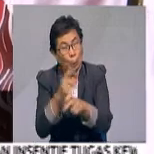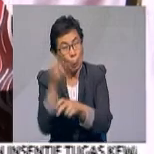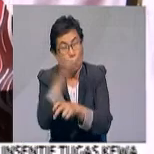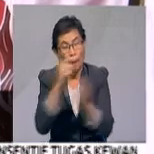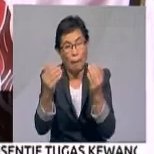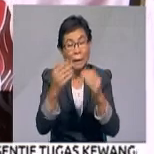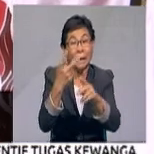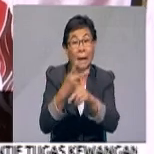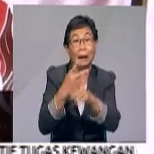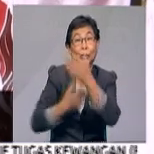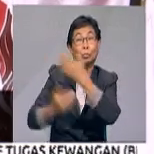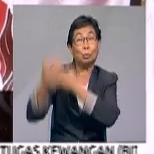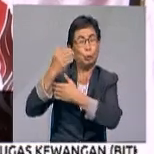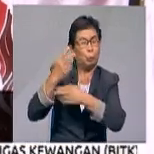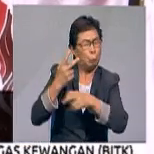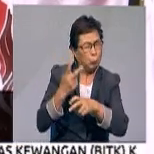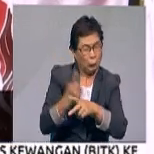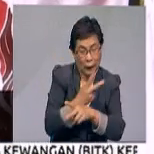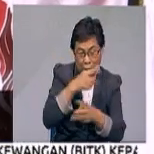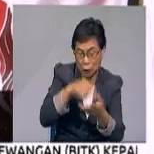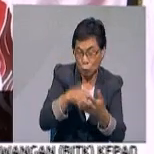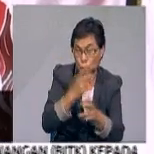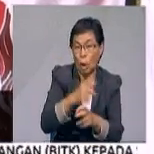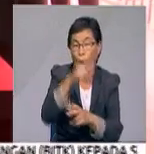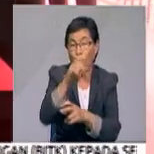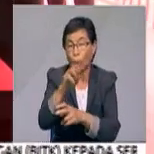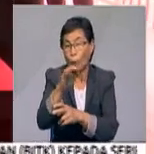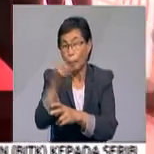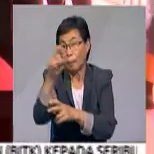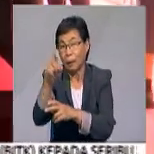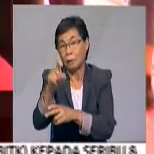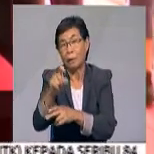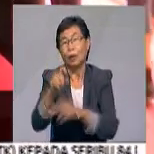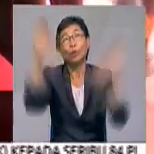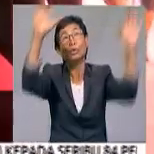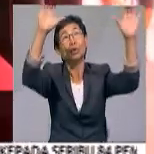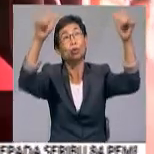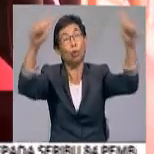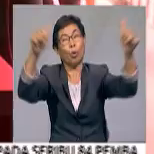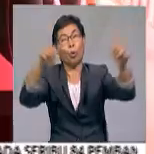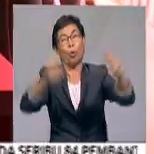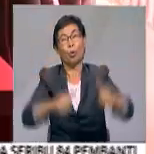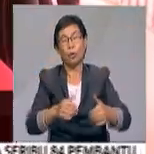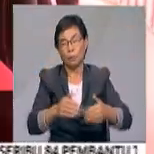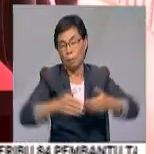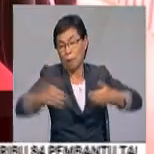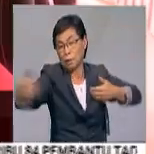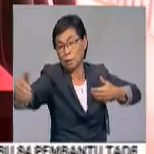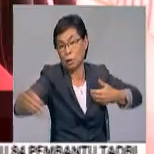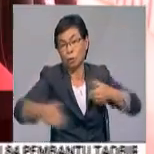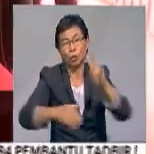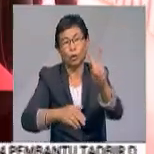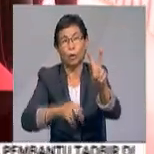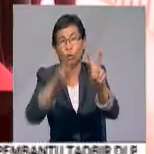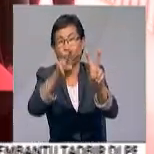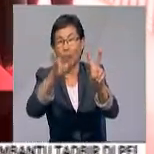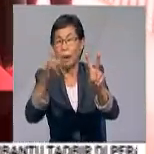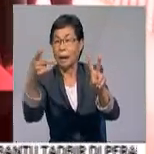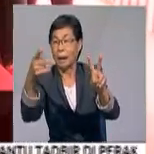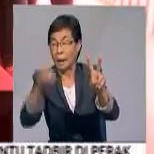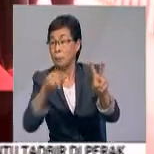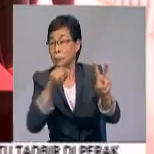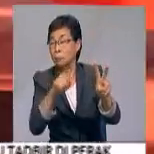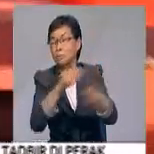berbanding edisi-edisi terdahulu, Gomez berharap cuaca cerah sepanjang perlumbaan sejauh 226 km itu dan